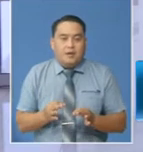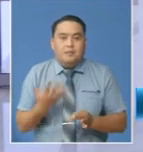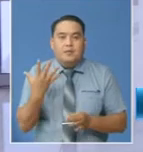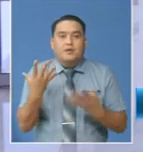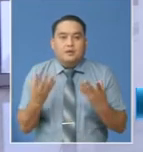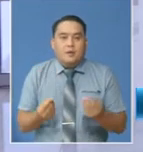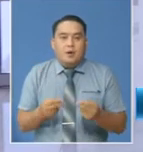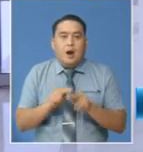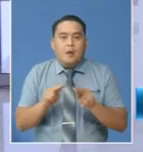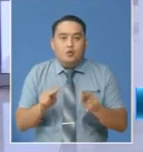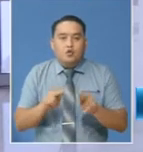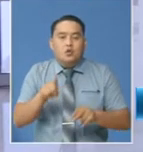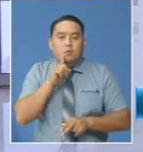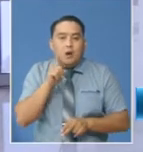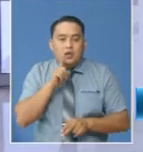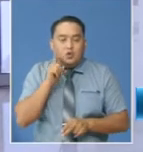обучение